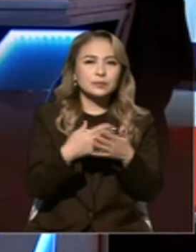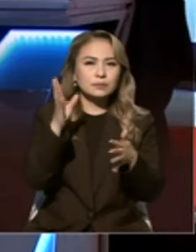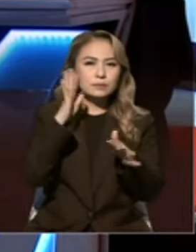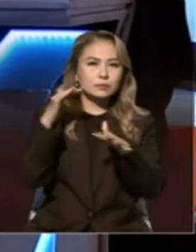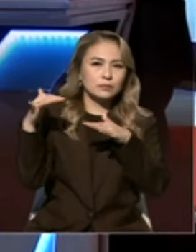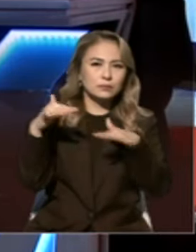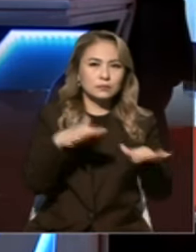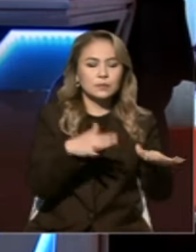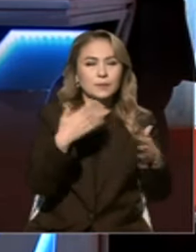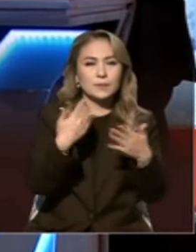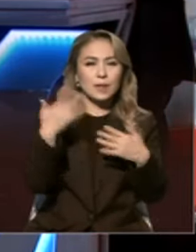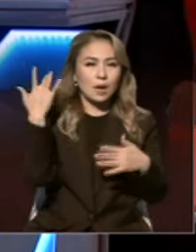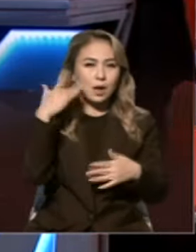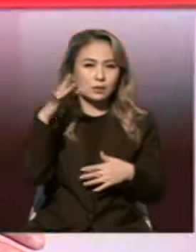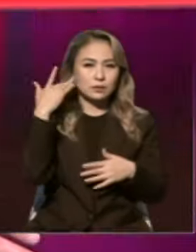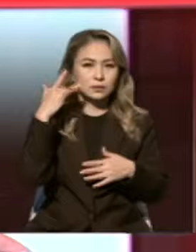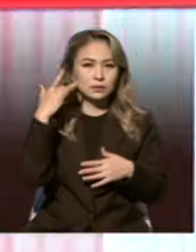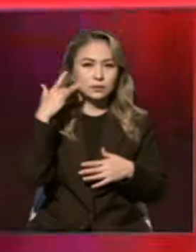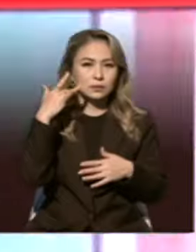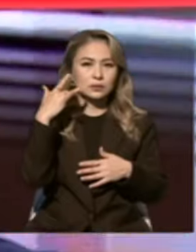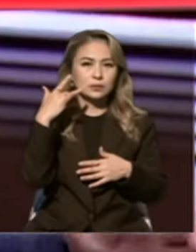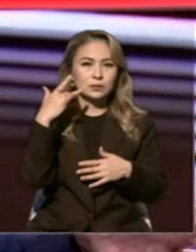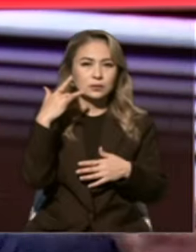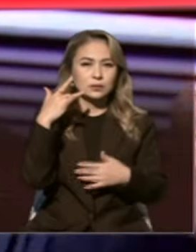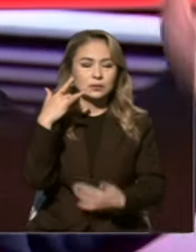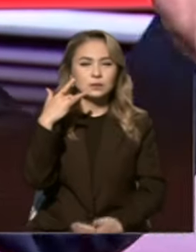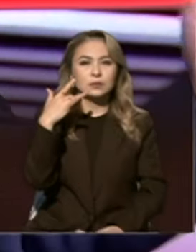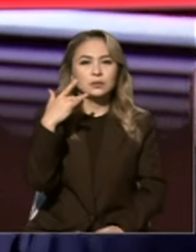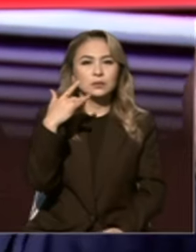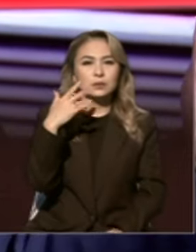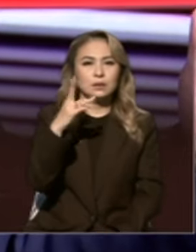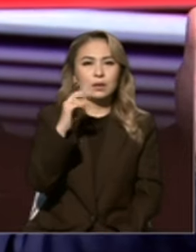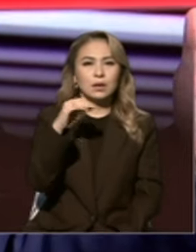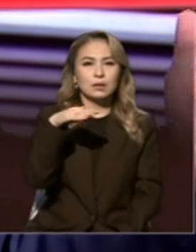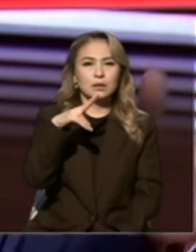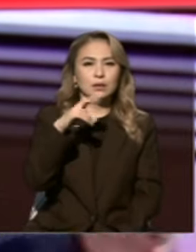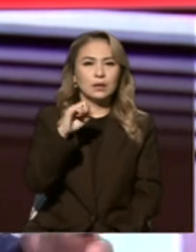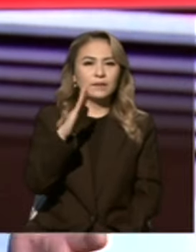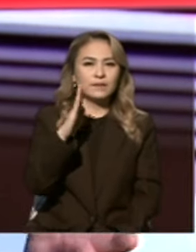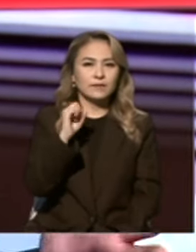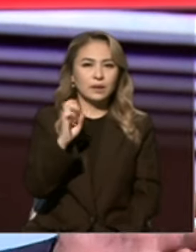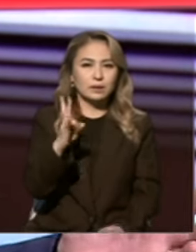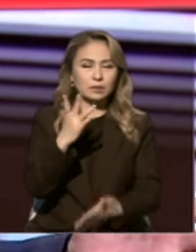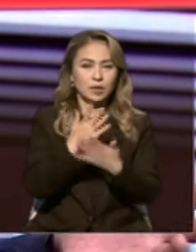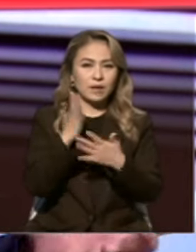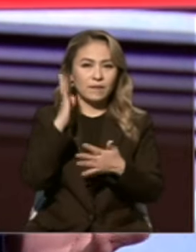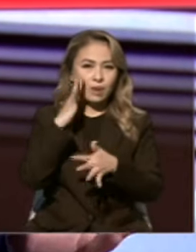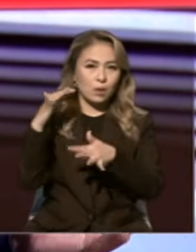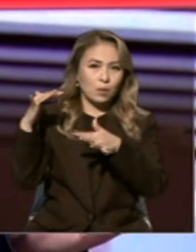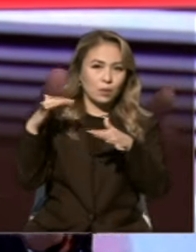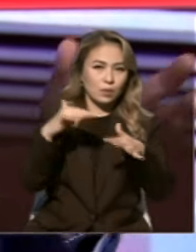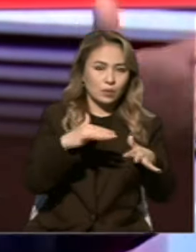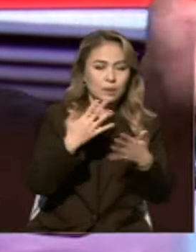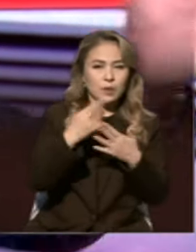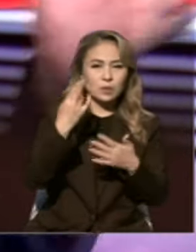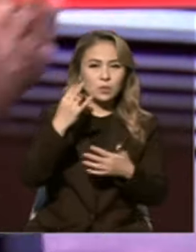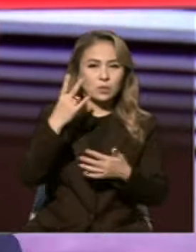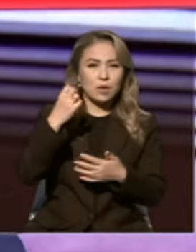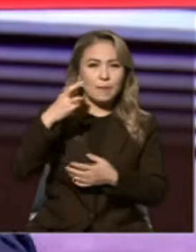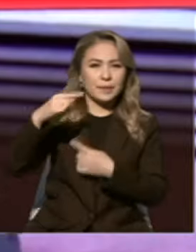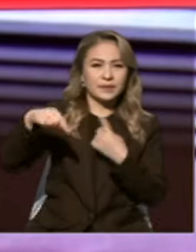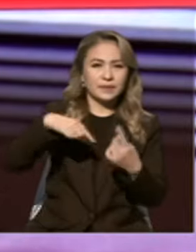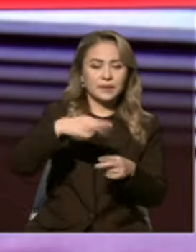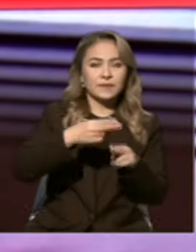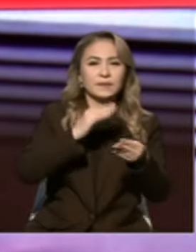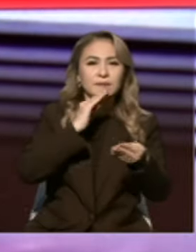кетеді. Мысалы ақыштарда жаңағындай мысалға үлкен котловандар бар. Мысалға кірген жаңа цунами келетін болса, сол көлемдегі